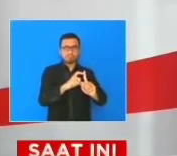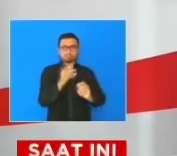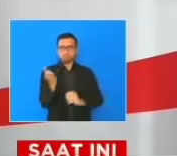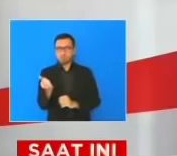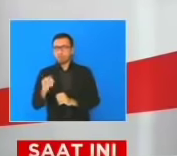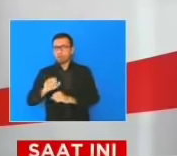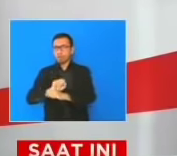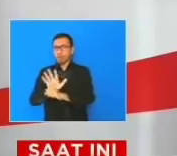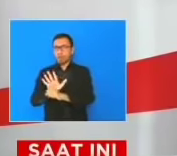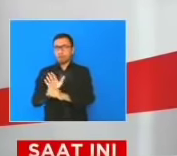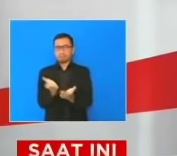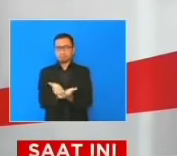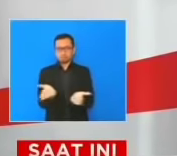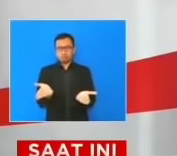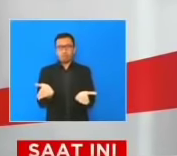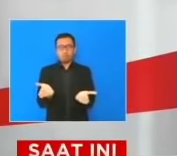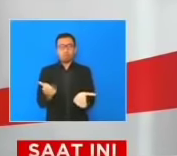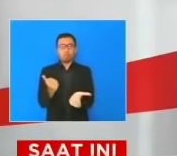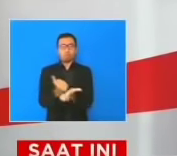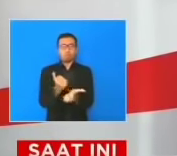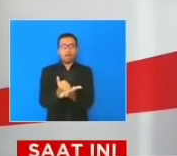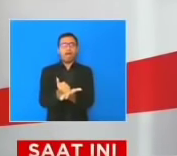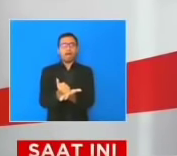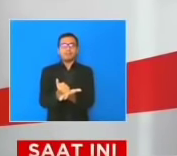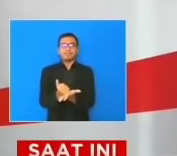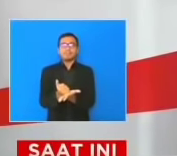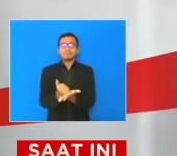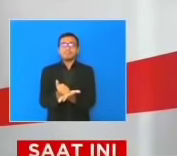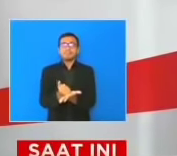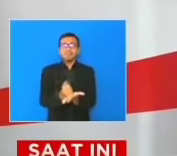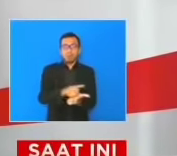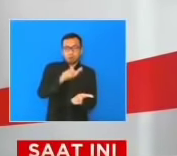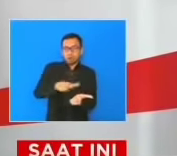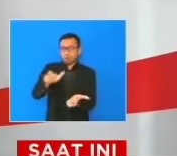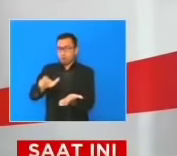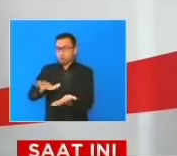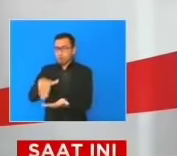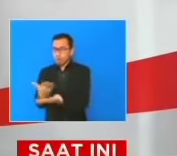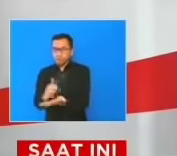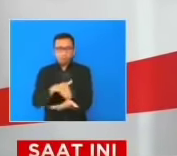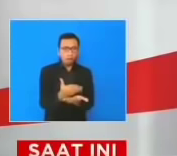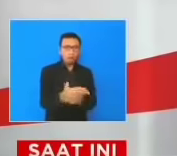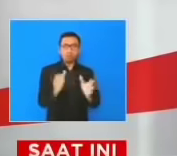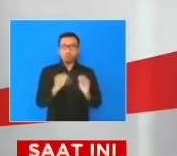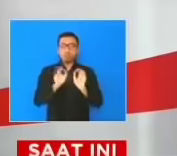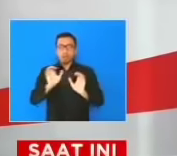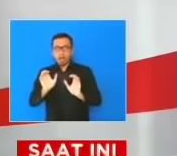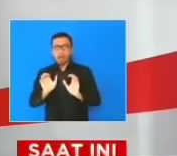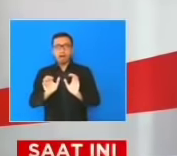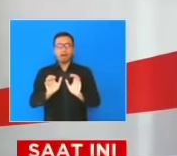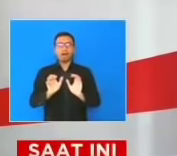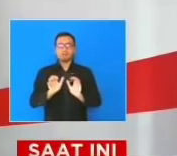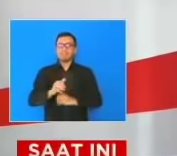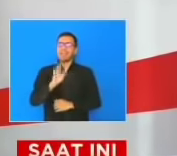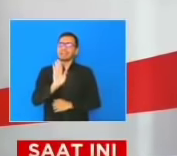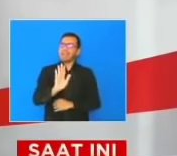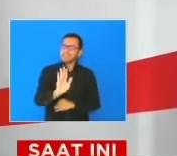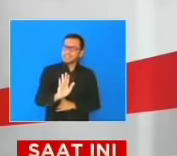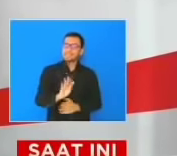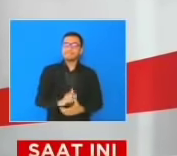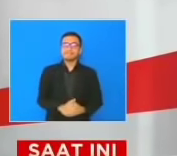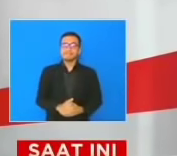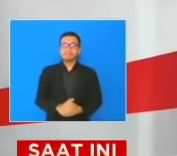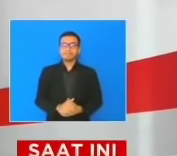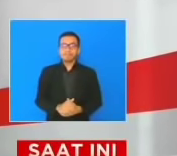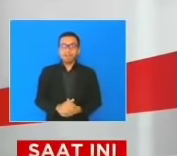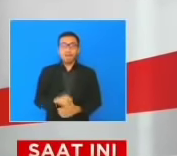sesuatu yang sangat rawan terjadi dan memiliki angka kematian yang cukup tinggi. Oleh karena itu, lebih